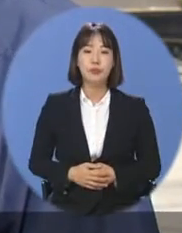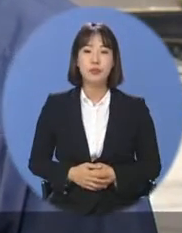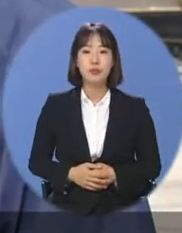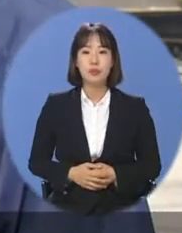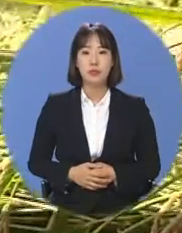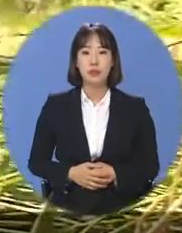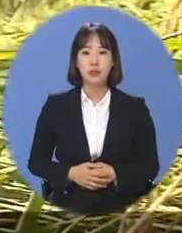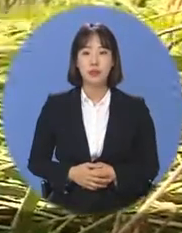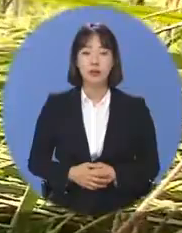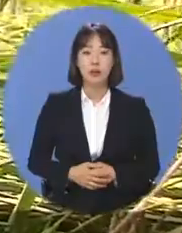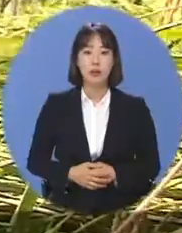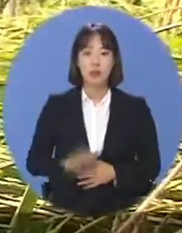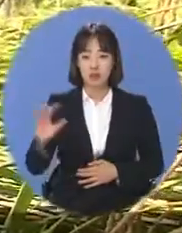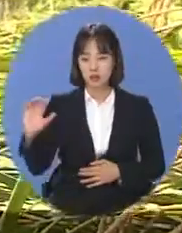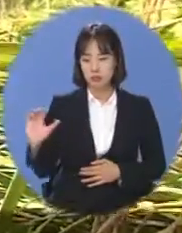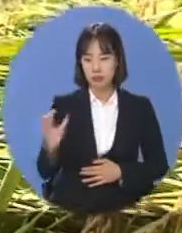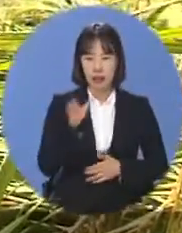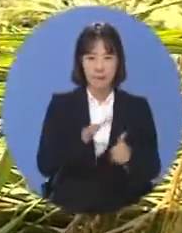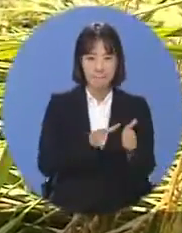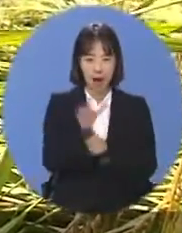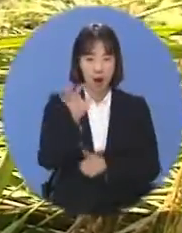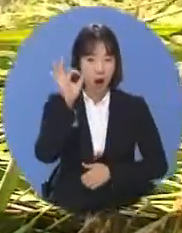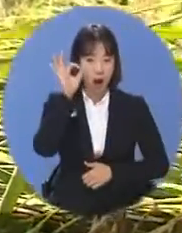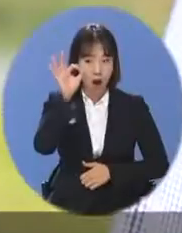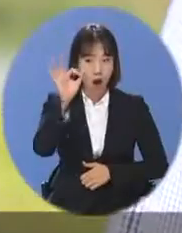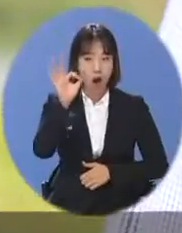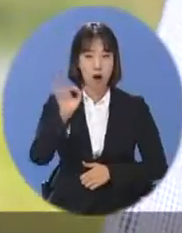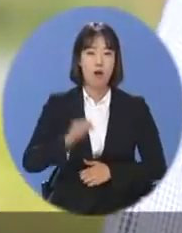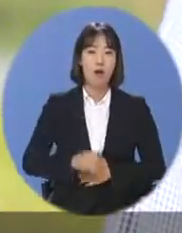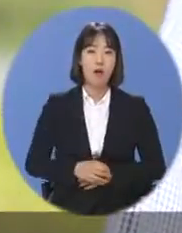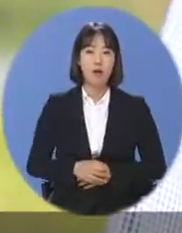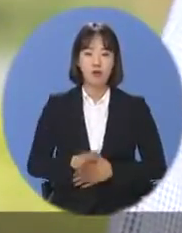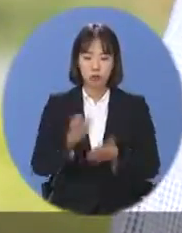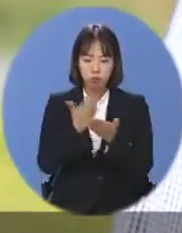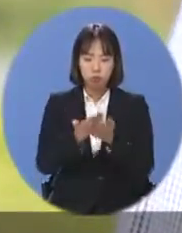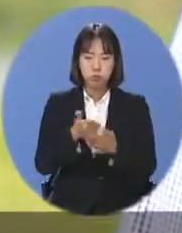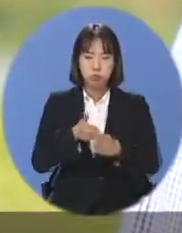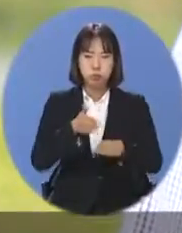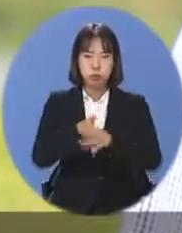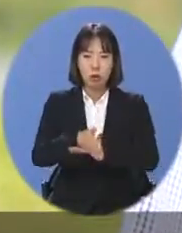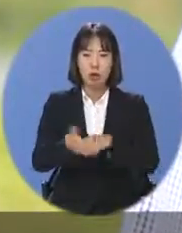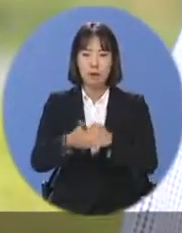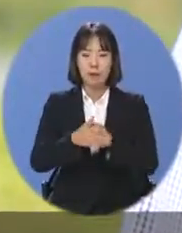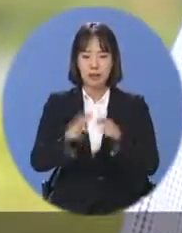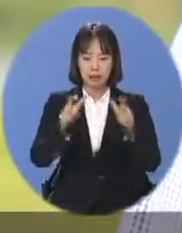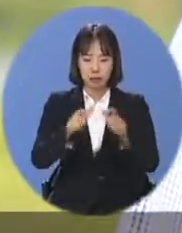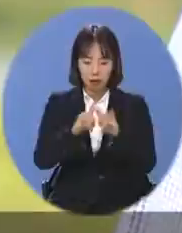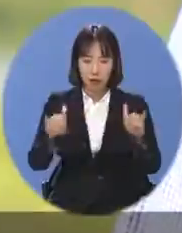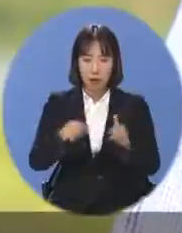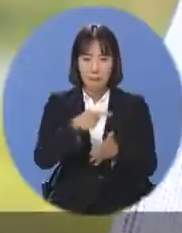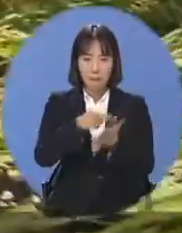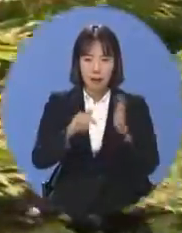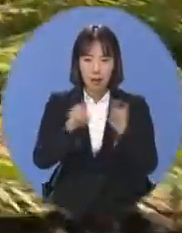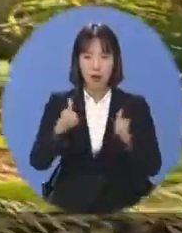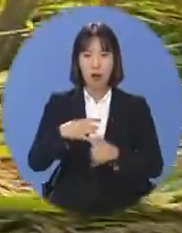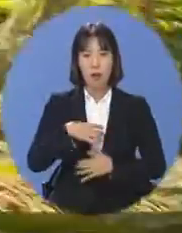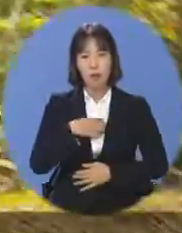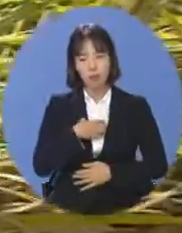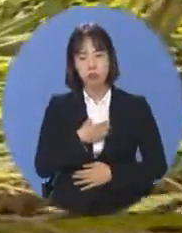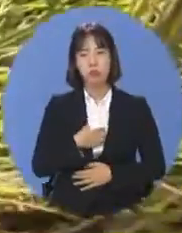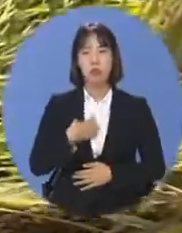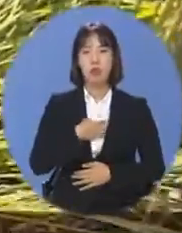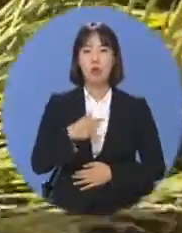수립할 예정입니다. 태풍이 휩쓸고 간 지 열흘이 넘어가고 있지만 복구는 더디기만 해 피해 주민들의 한숨은 깊어지고 있습니다.